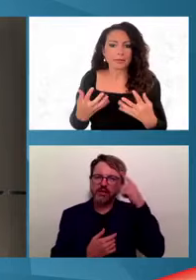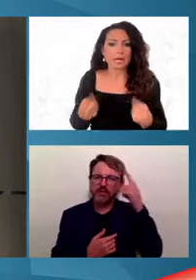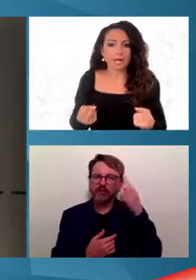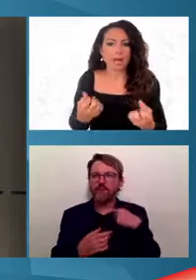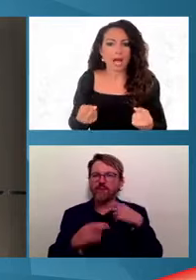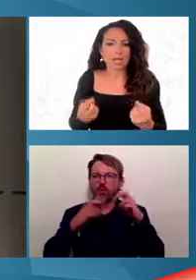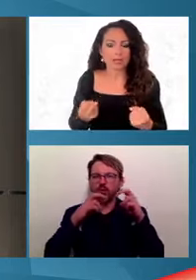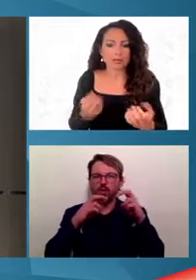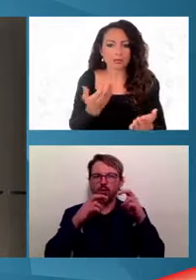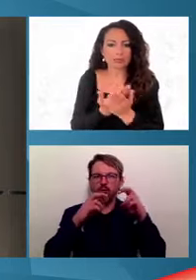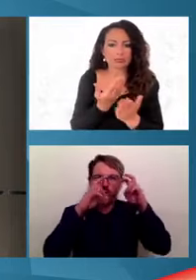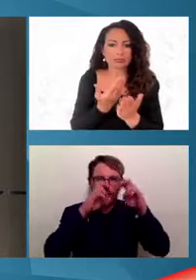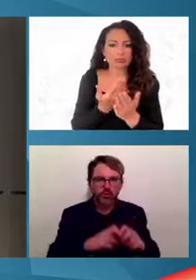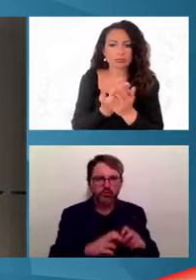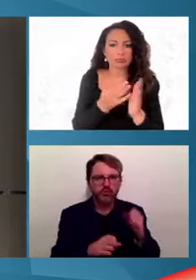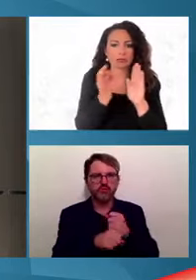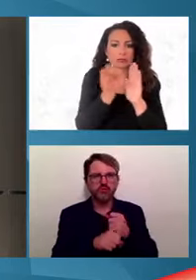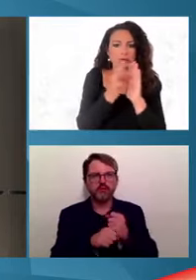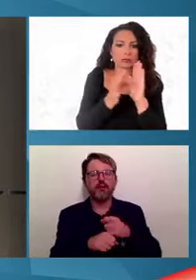haben, Entscheidungen getroffen haben,